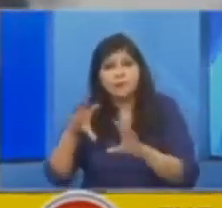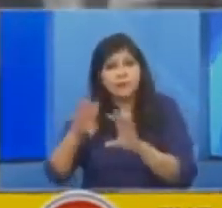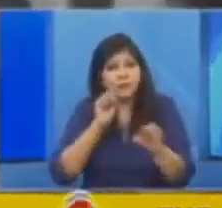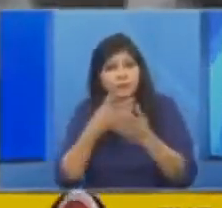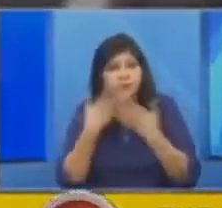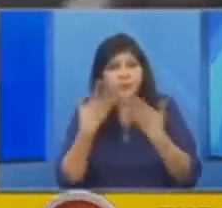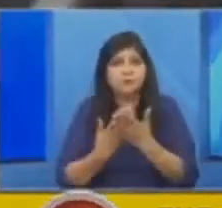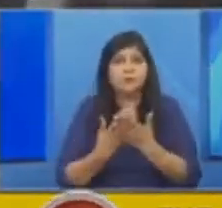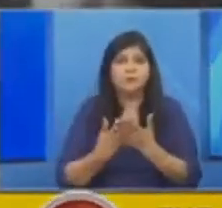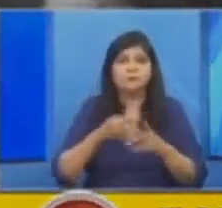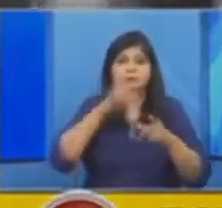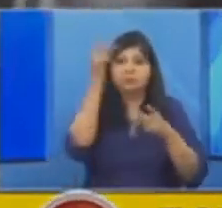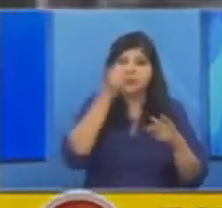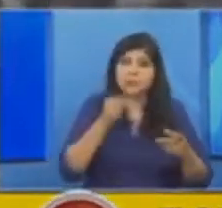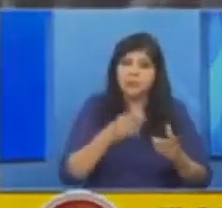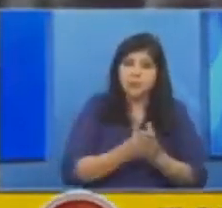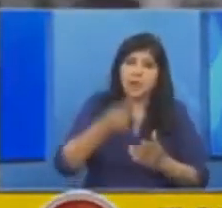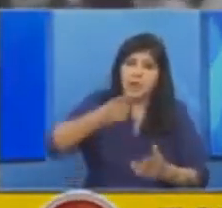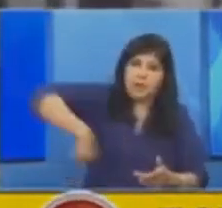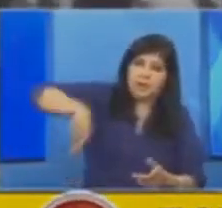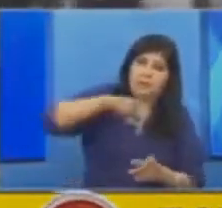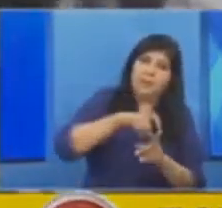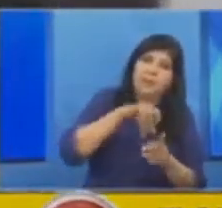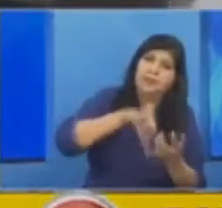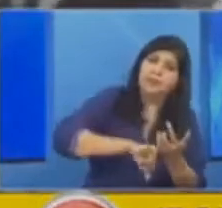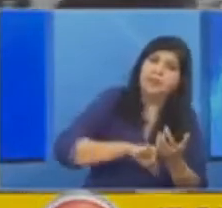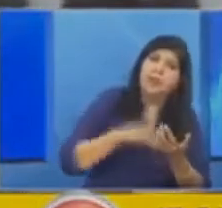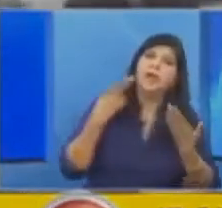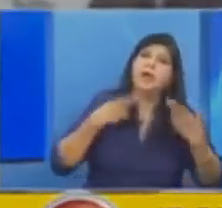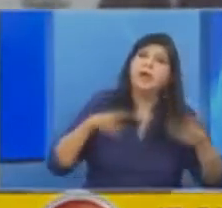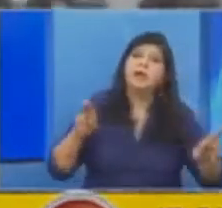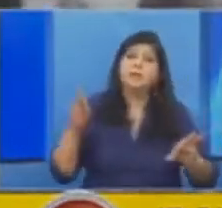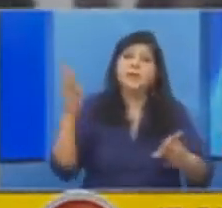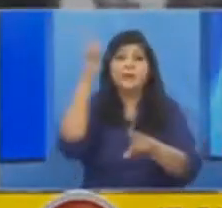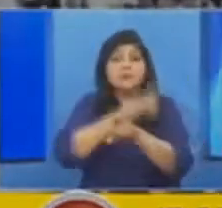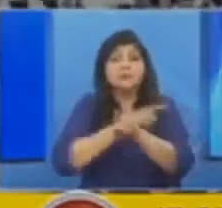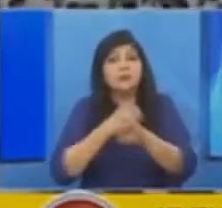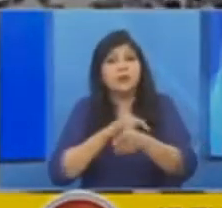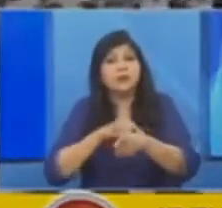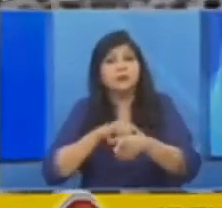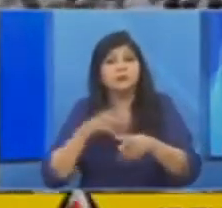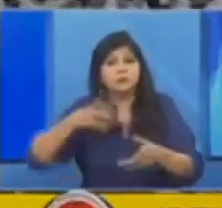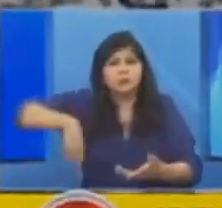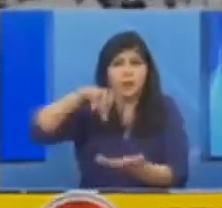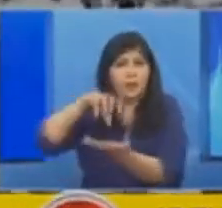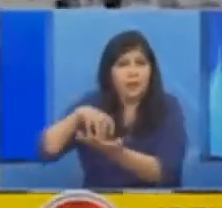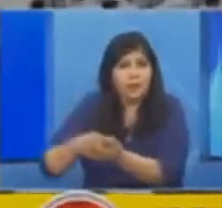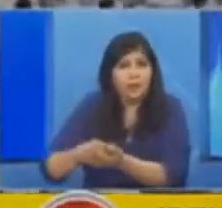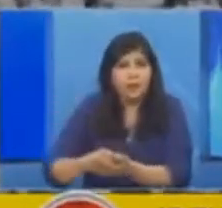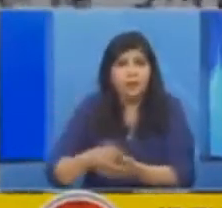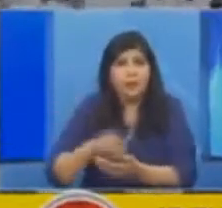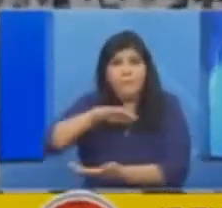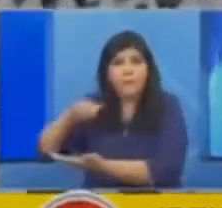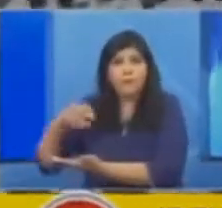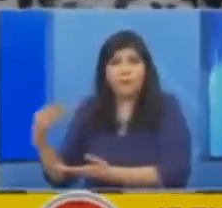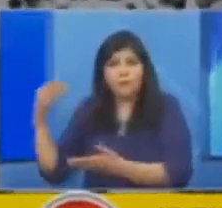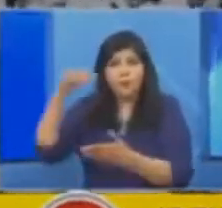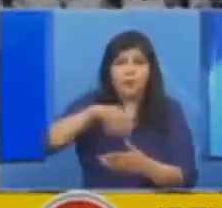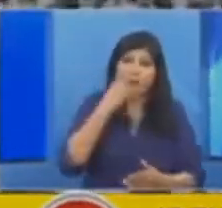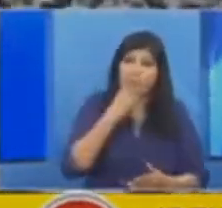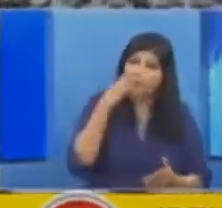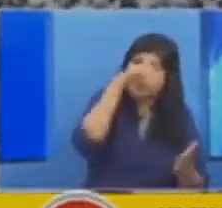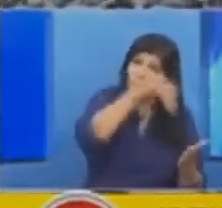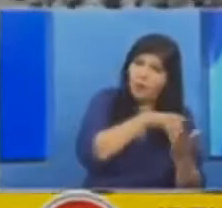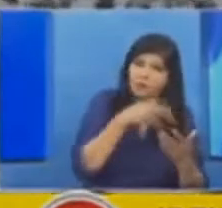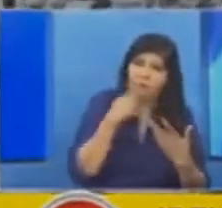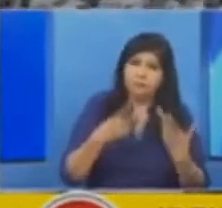किया जा सकता हैं आपके शेहर में स्वतन आंत्रता अंधोलं से जुड़ा को इस्थान हो चात्र चात्राओं को वहा ले